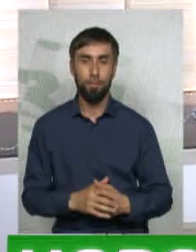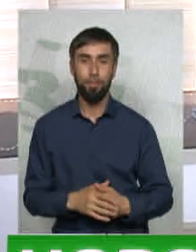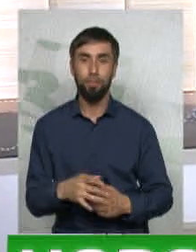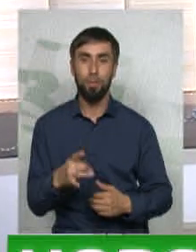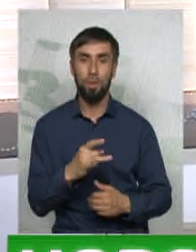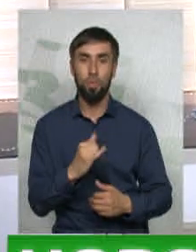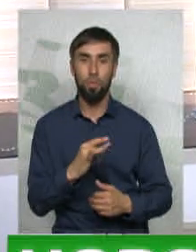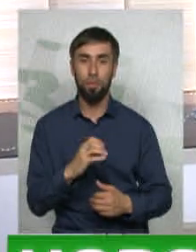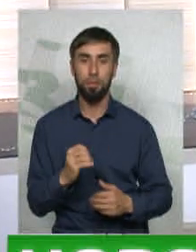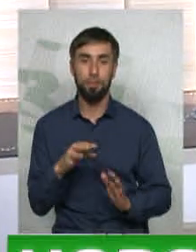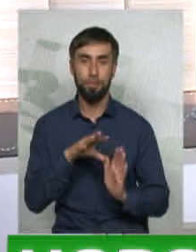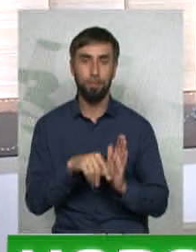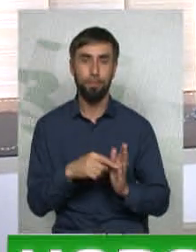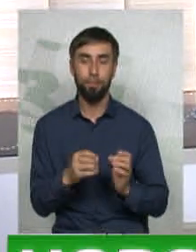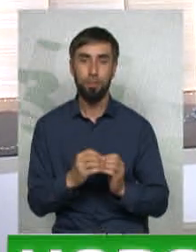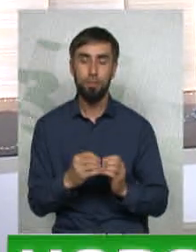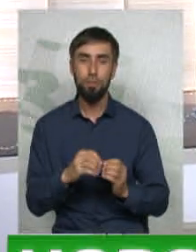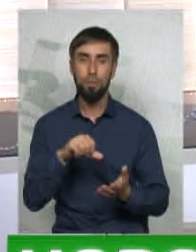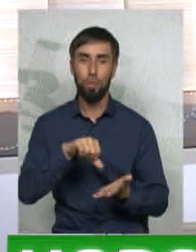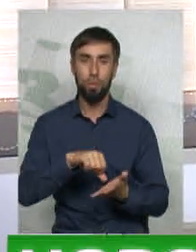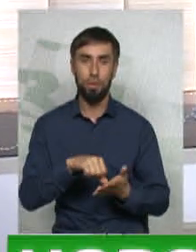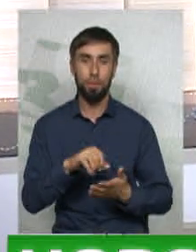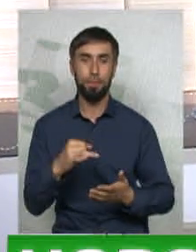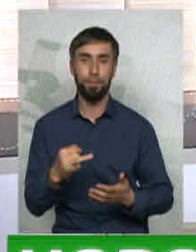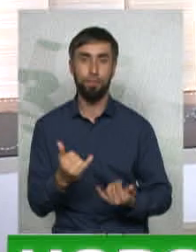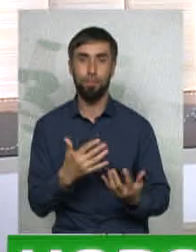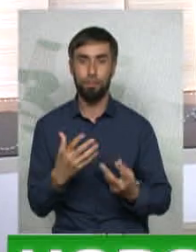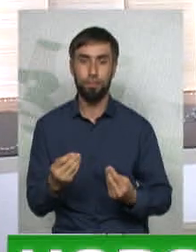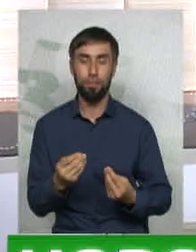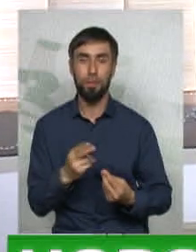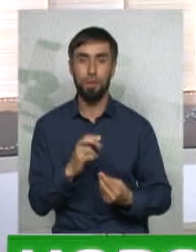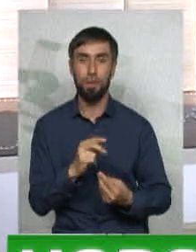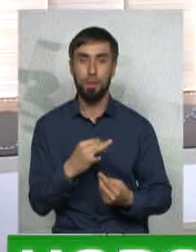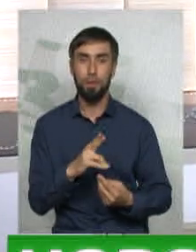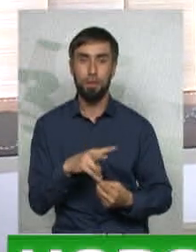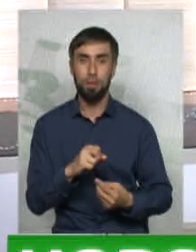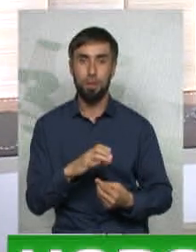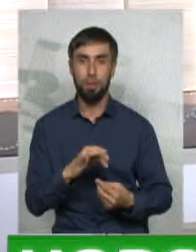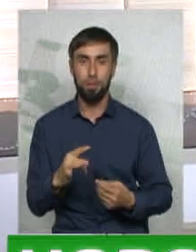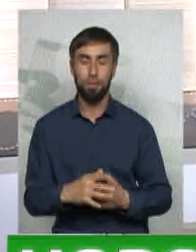уровне входит около 10 участников. И на сегодняшний день данный кластер